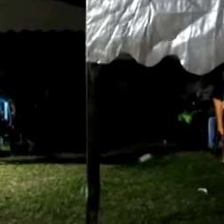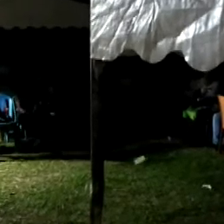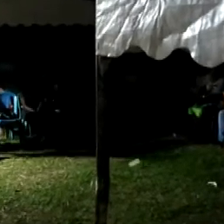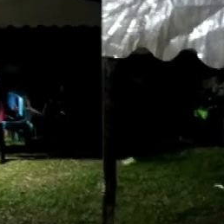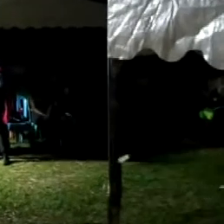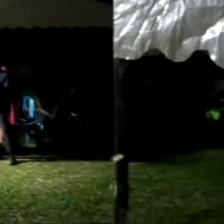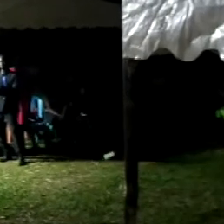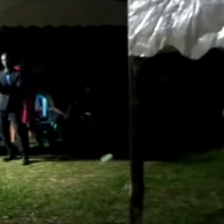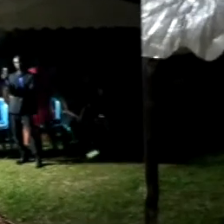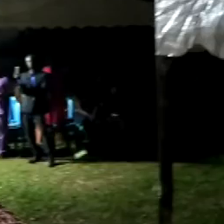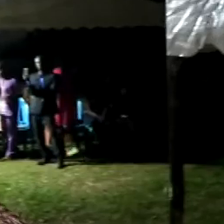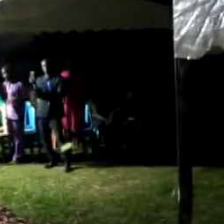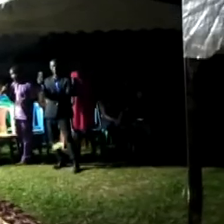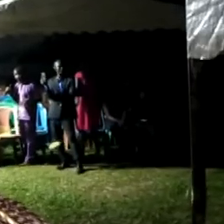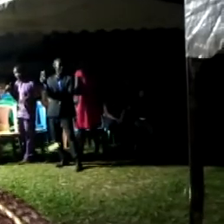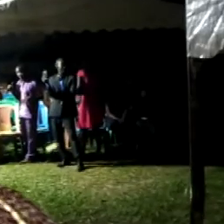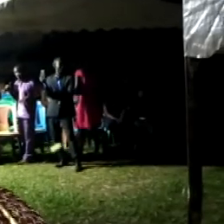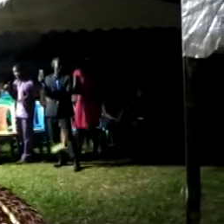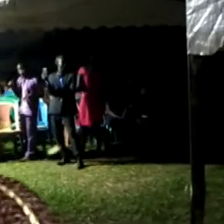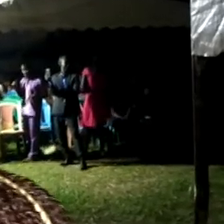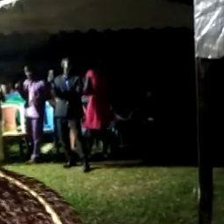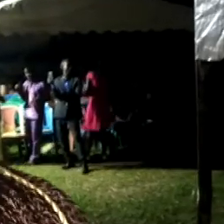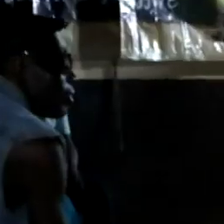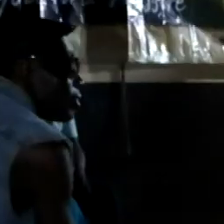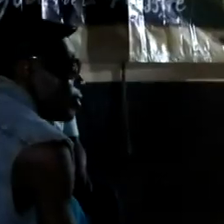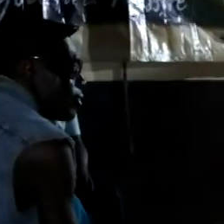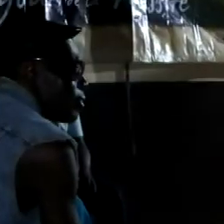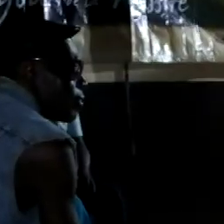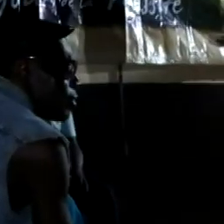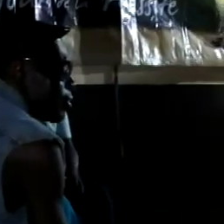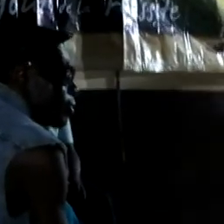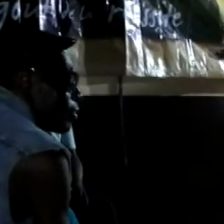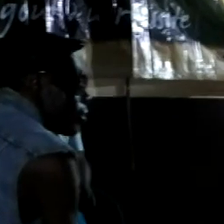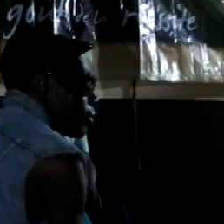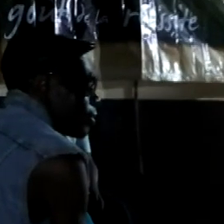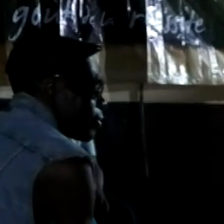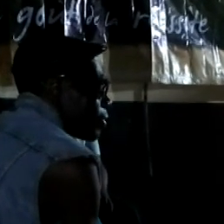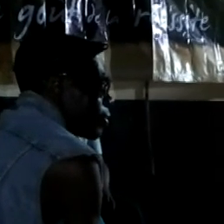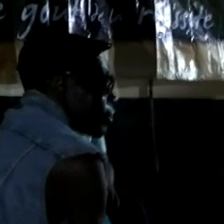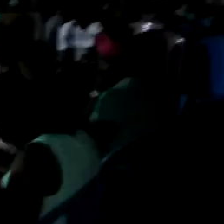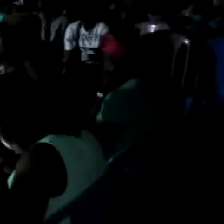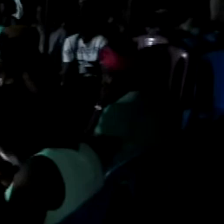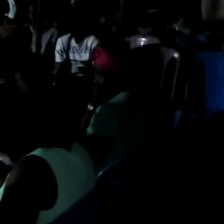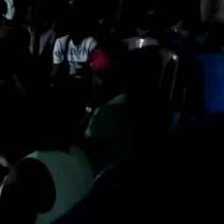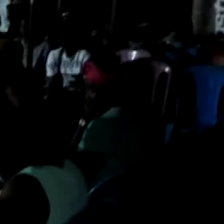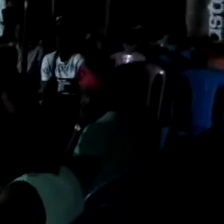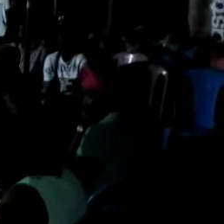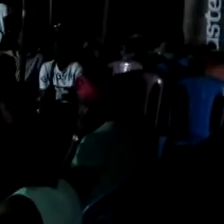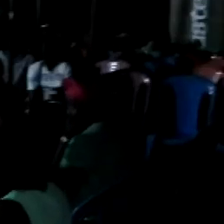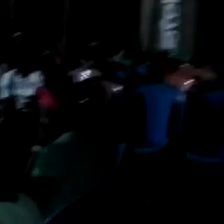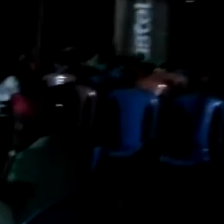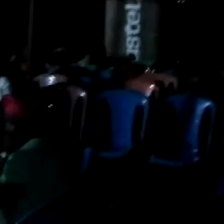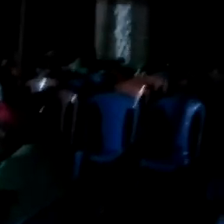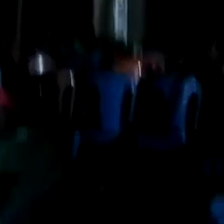Soyez à l'aise ici comme chez vous. Vous avez les charmantes hôtesses qui sont ici sollicitées. Les charmantes hôtesses vous accompagneront à résoudre